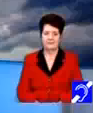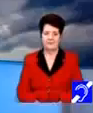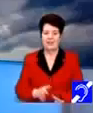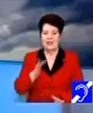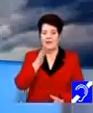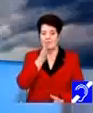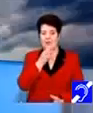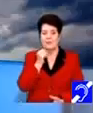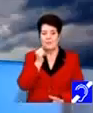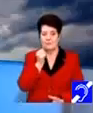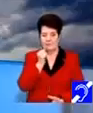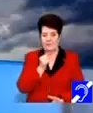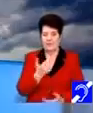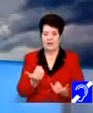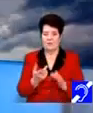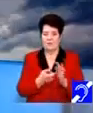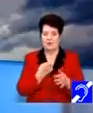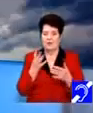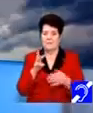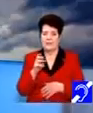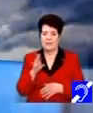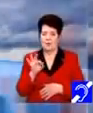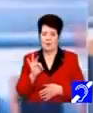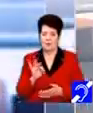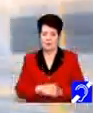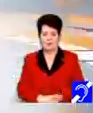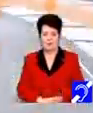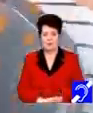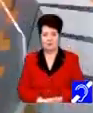Ce vreme vom avea mâine, aflăm chiar acum în rubrica Meteo.